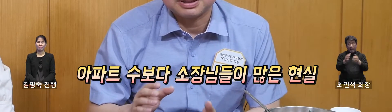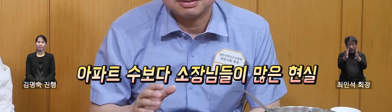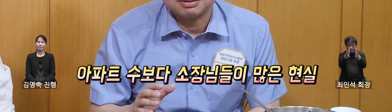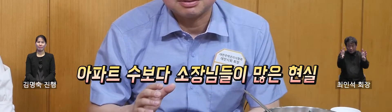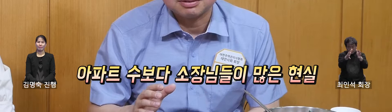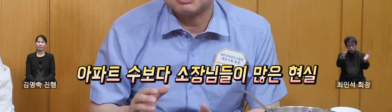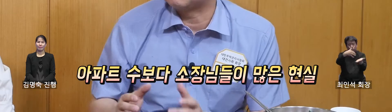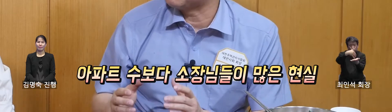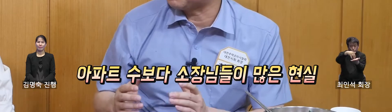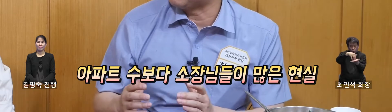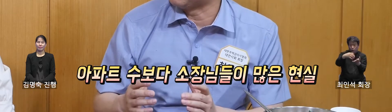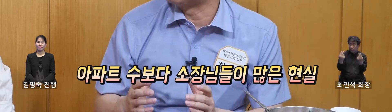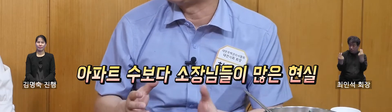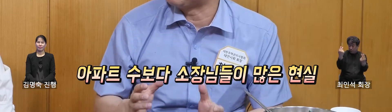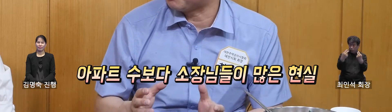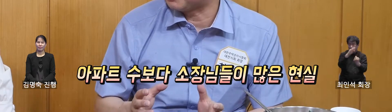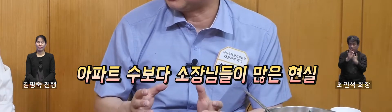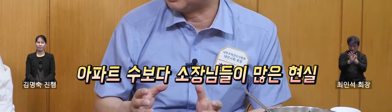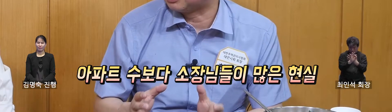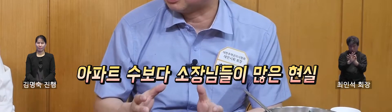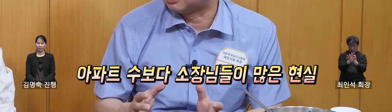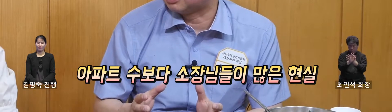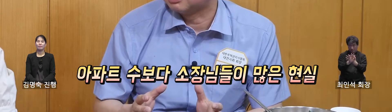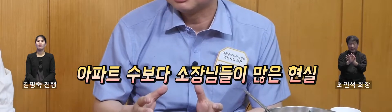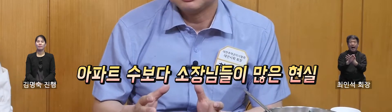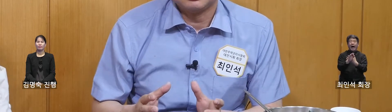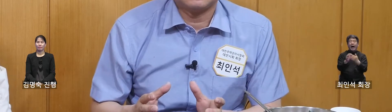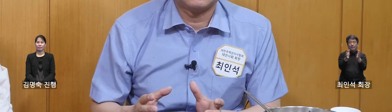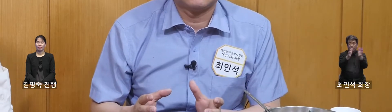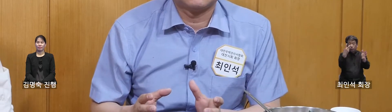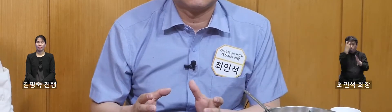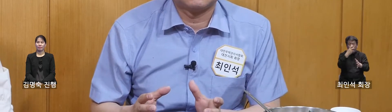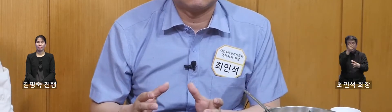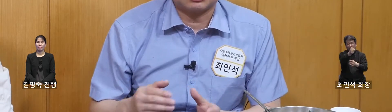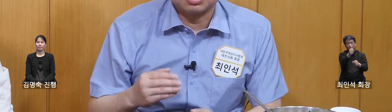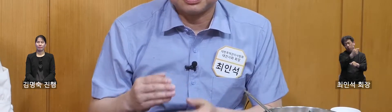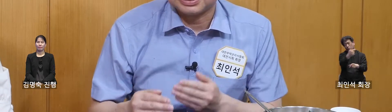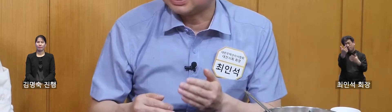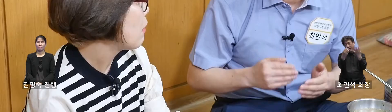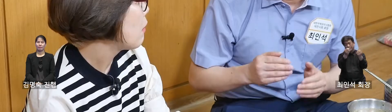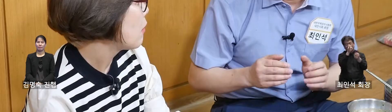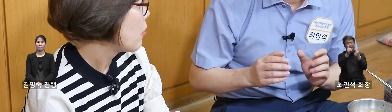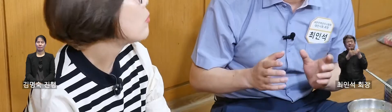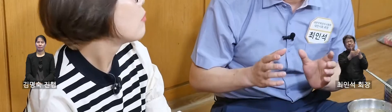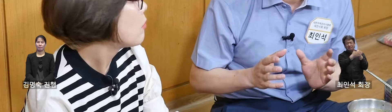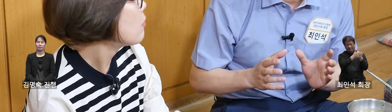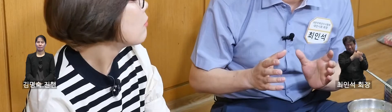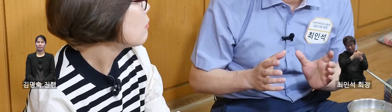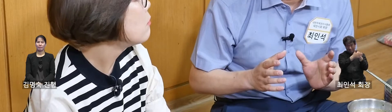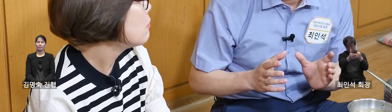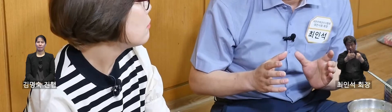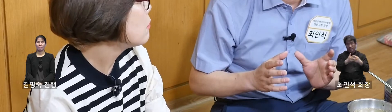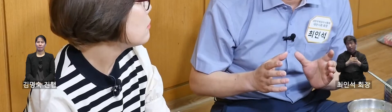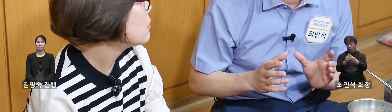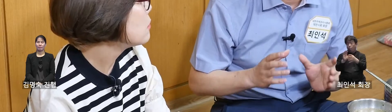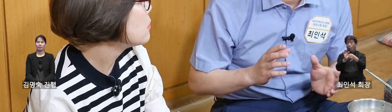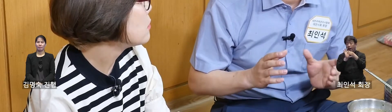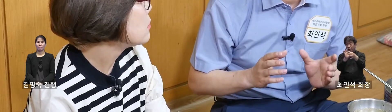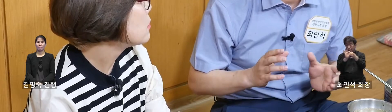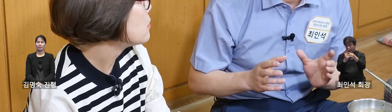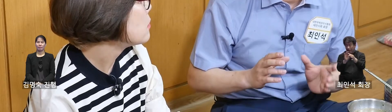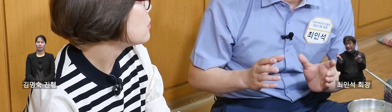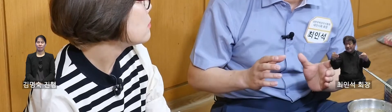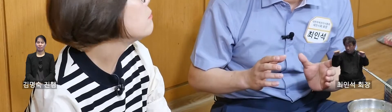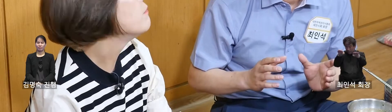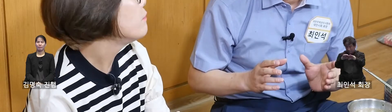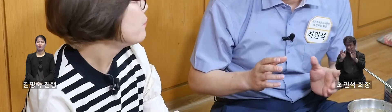수에 비해서 그래도 소장님들 너무 많이 뽑아져 있어서, 이제 그 국토부나 이 관련 기관에서